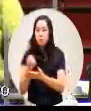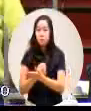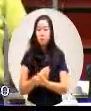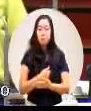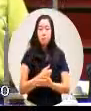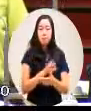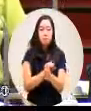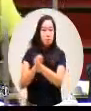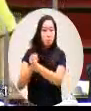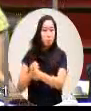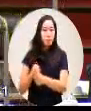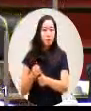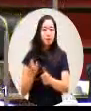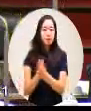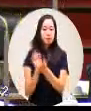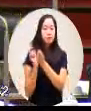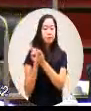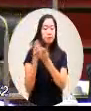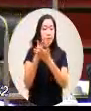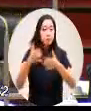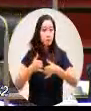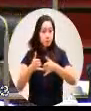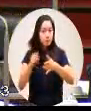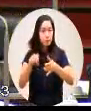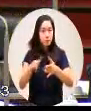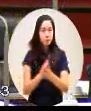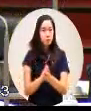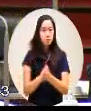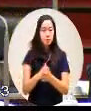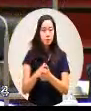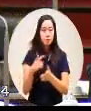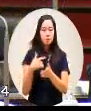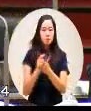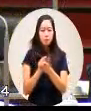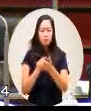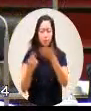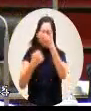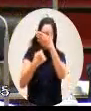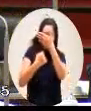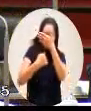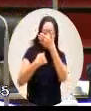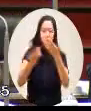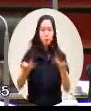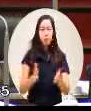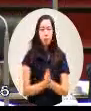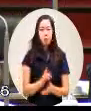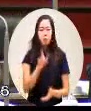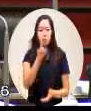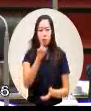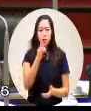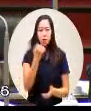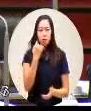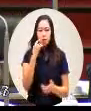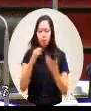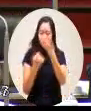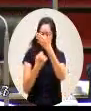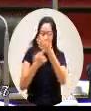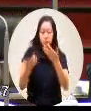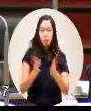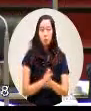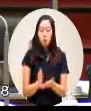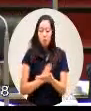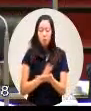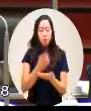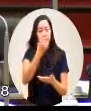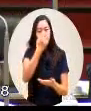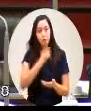最近伫网络甲我攻击，捏造不实的事实。